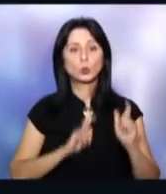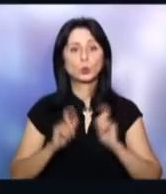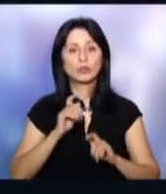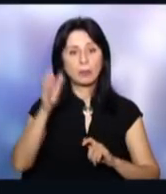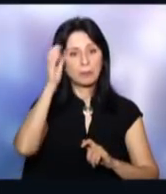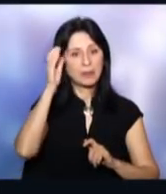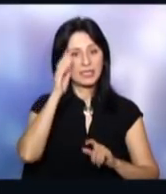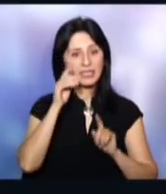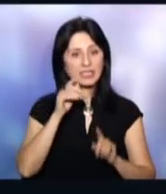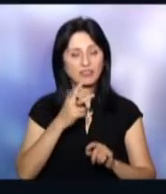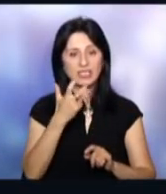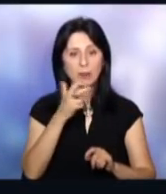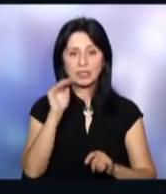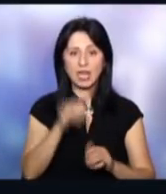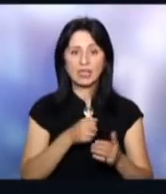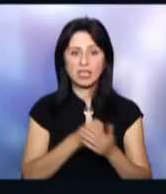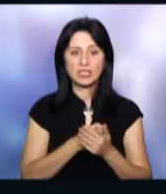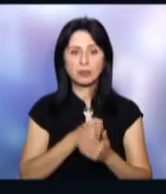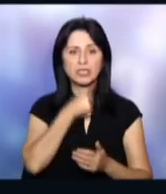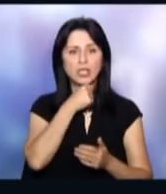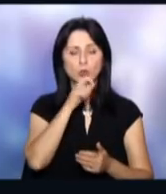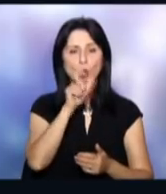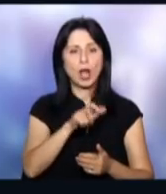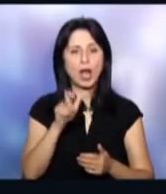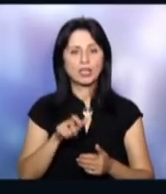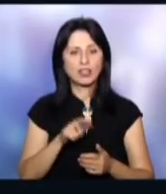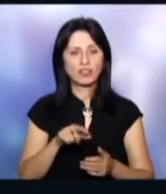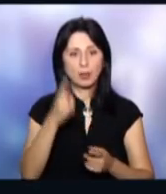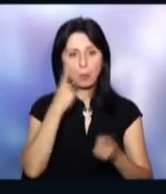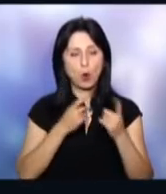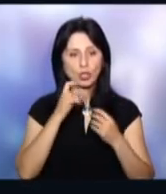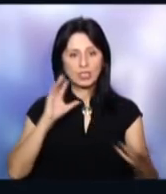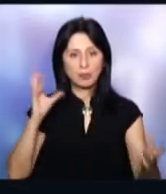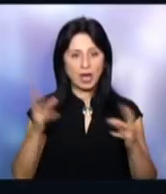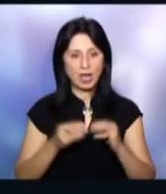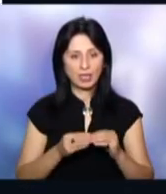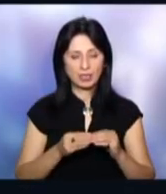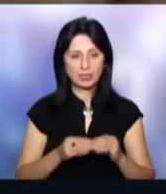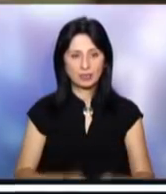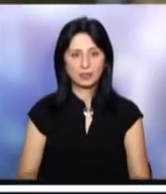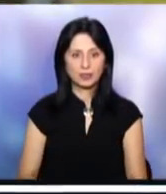უნივერსიტეტის მეცნიერებმა 300,000-მდე ზრდასრული ადამიანის მონაცემი გაანალიზეს.